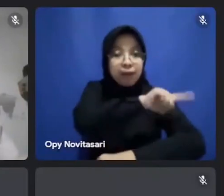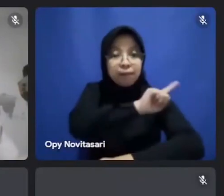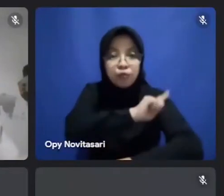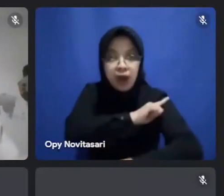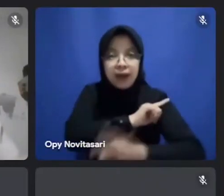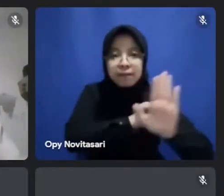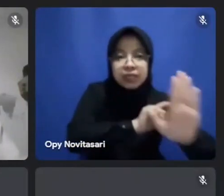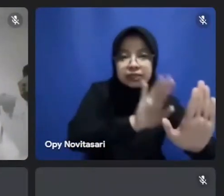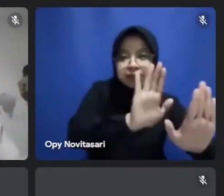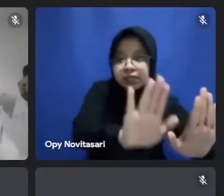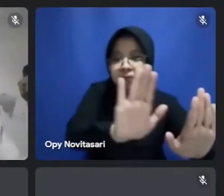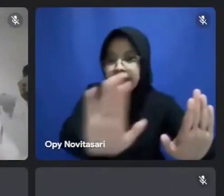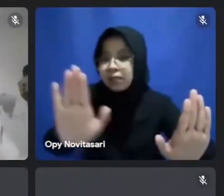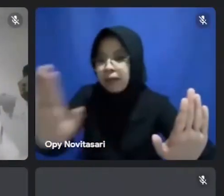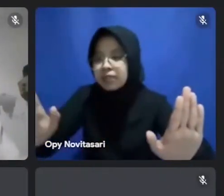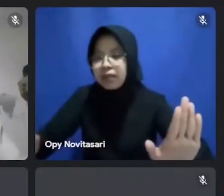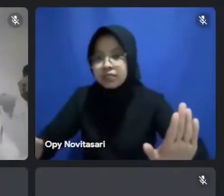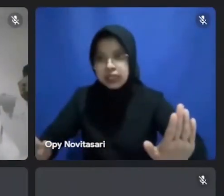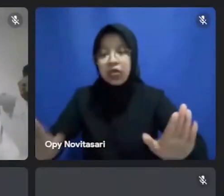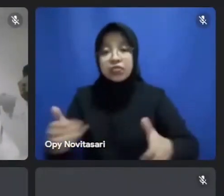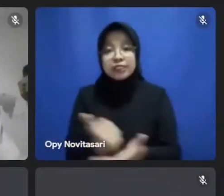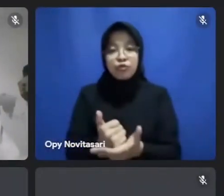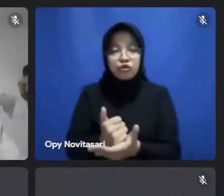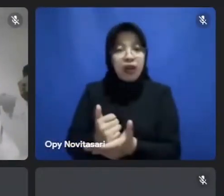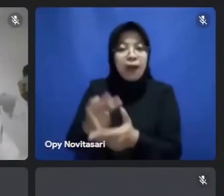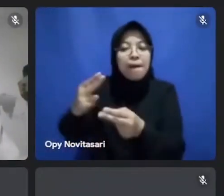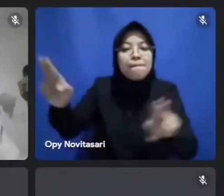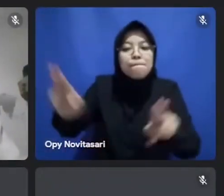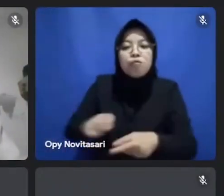kemampuannya musik itu ada di dalam